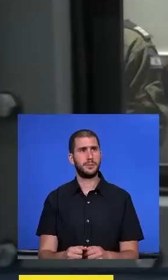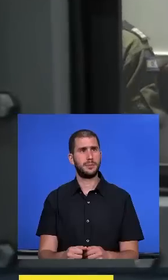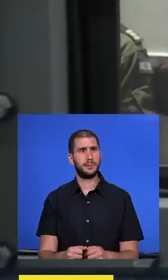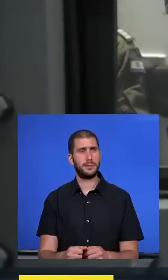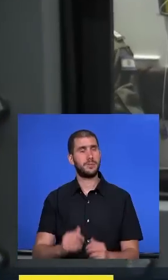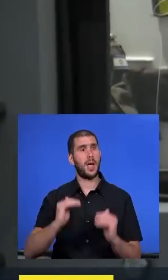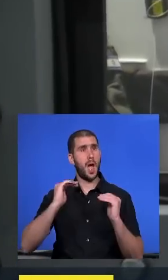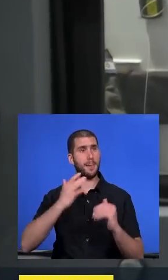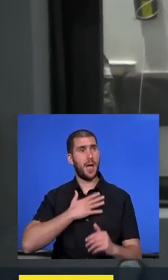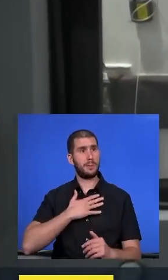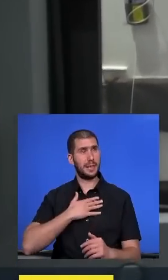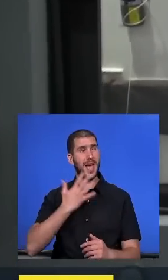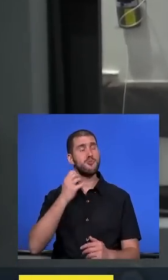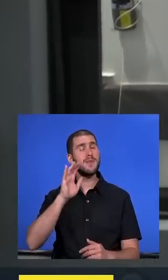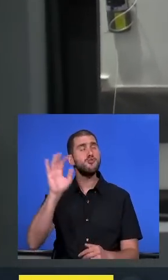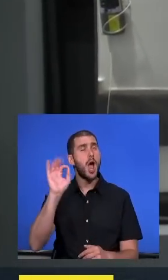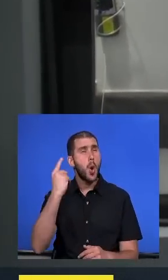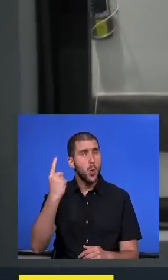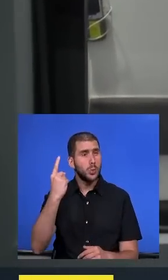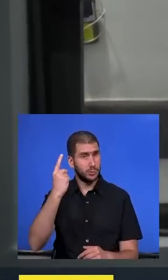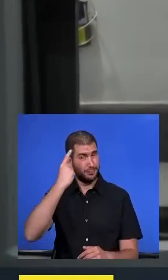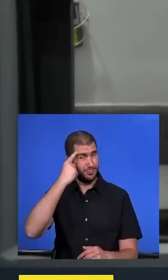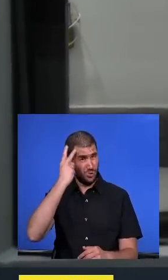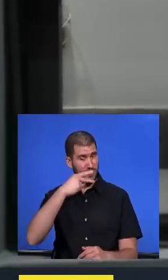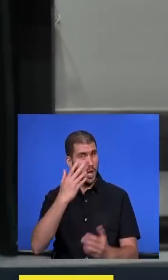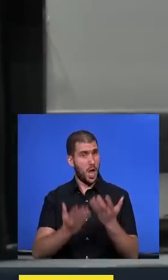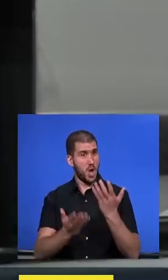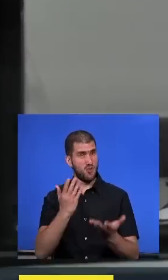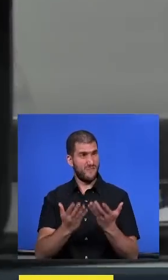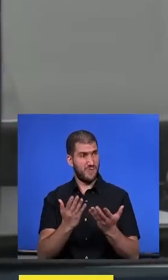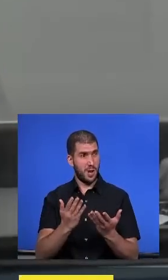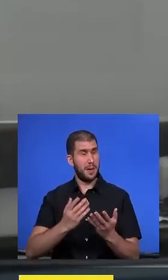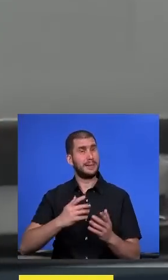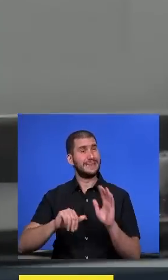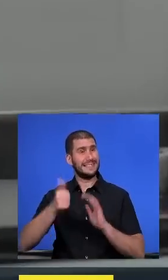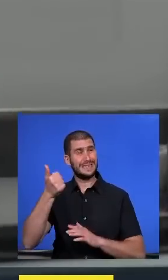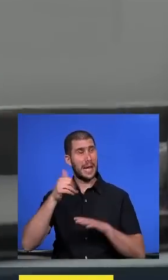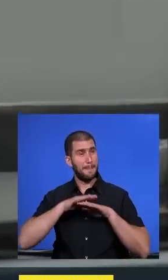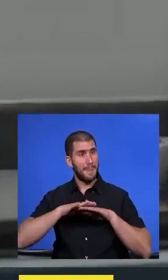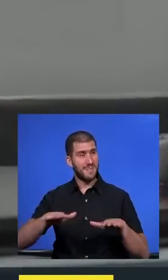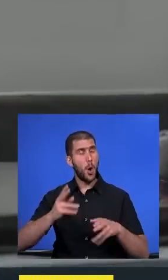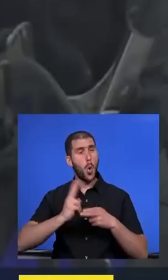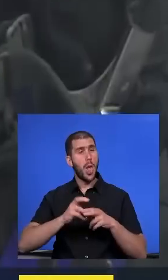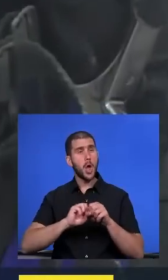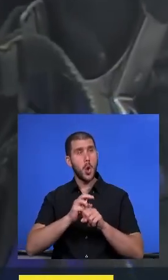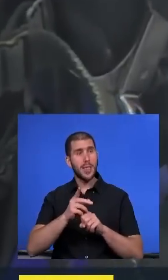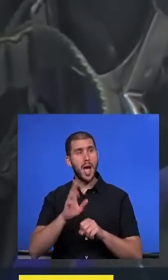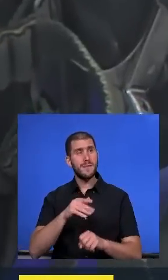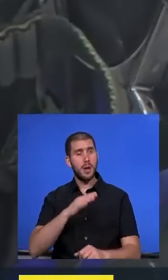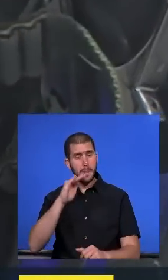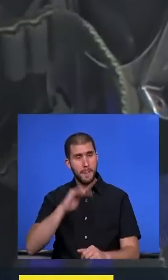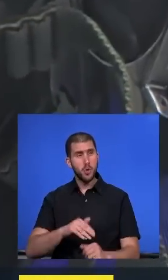רמת החמצן בדם היא 55%, רק לשם השוואה בשיא המגפה, חולה קורונה עם סיטורציה